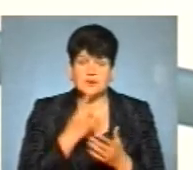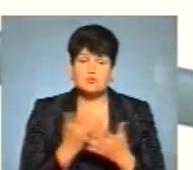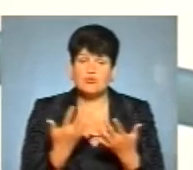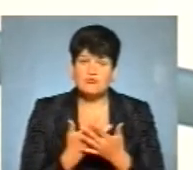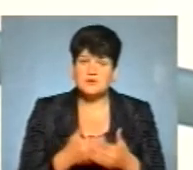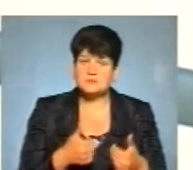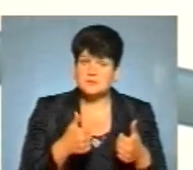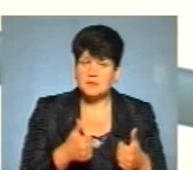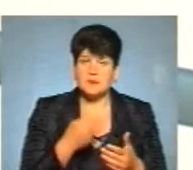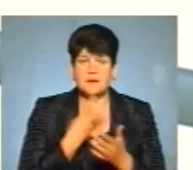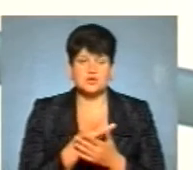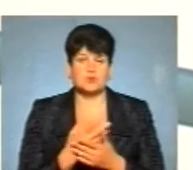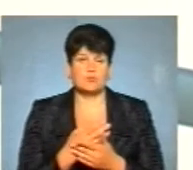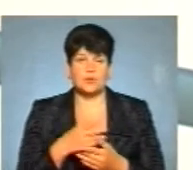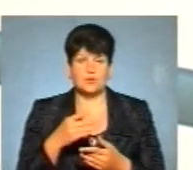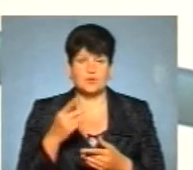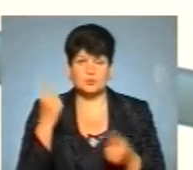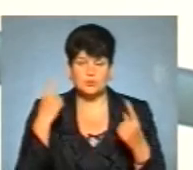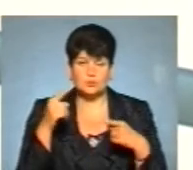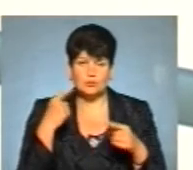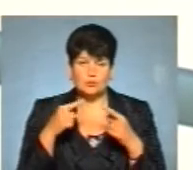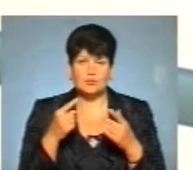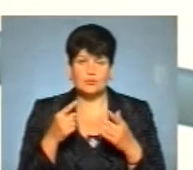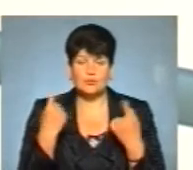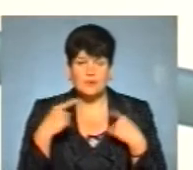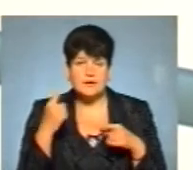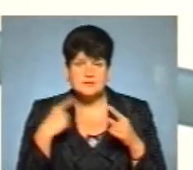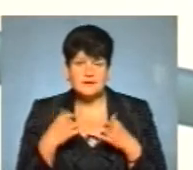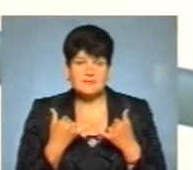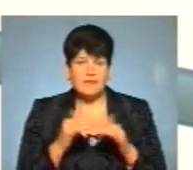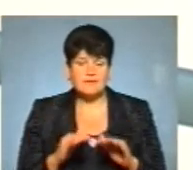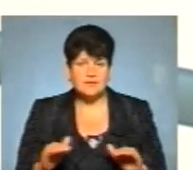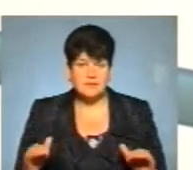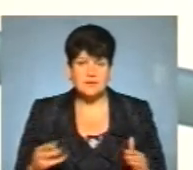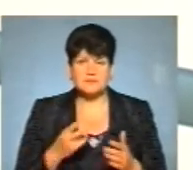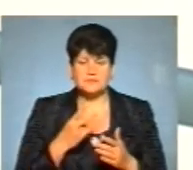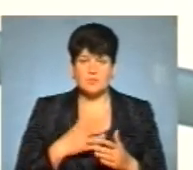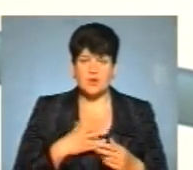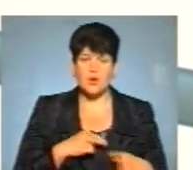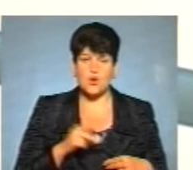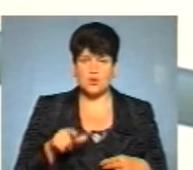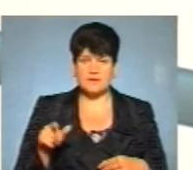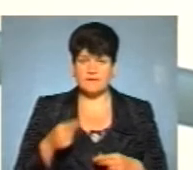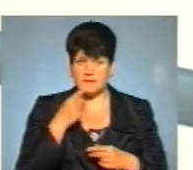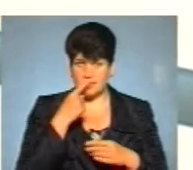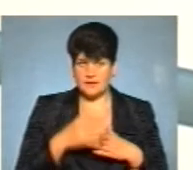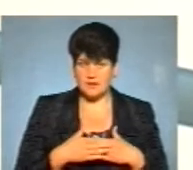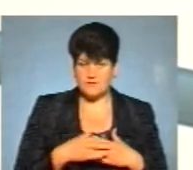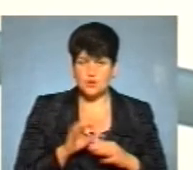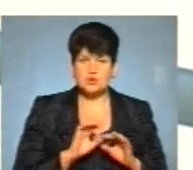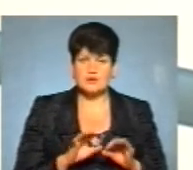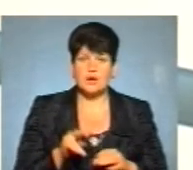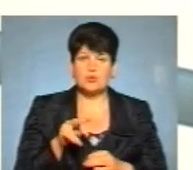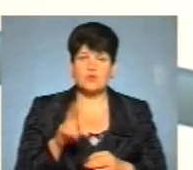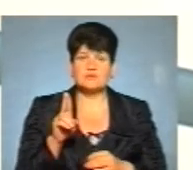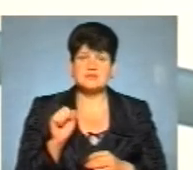бачимо мультфільми, на які варто вести дітей. Так, колега моя нещодавно розповідала, Любов